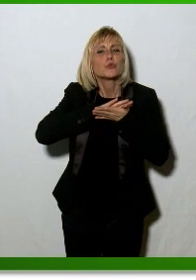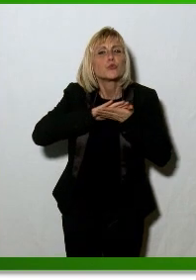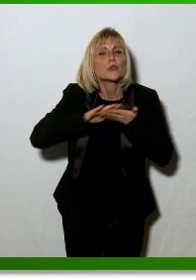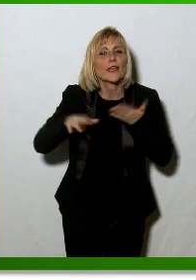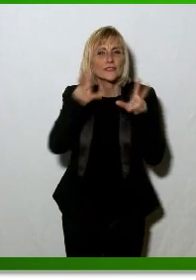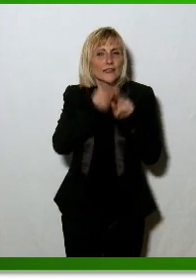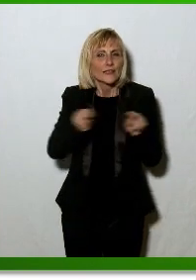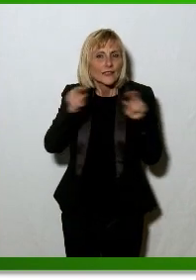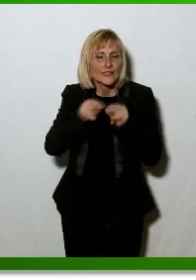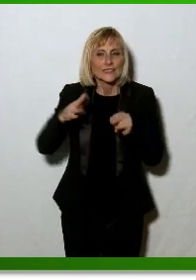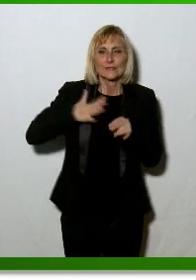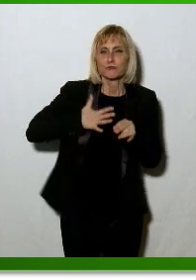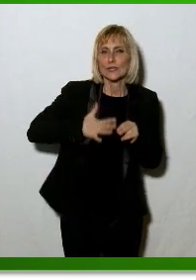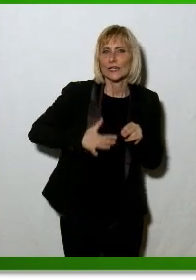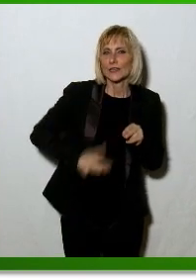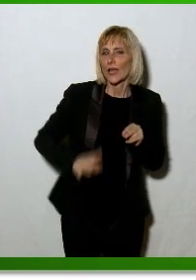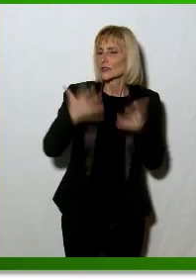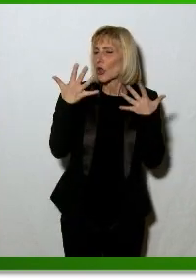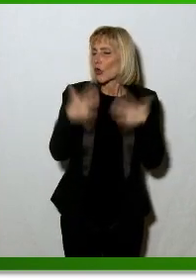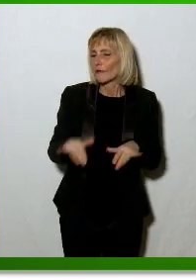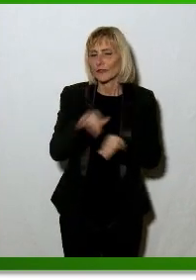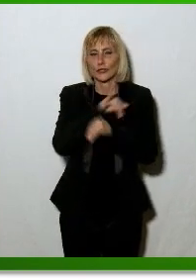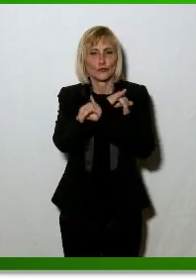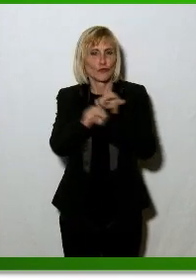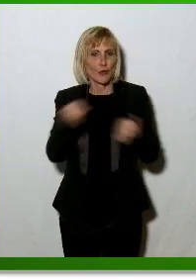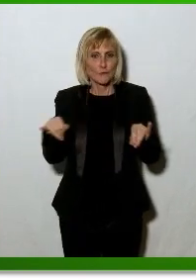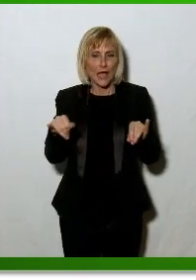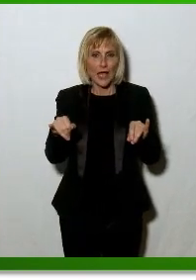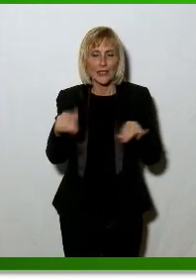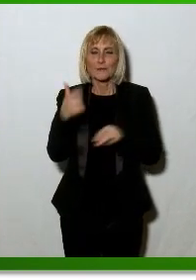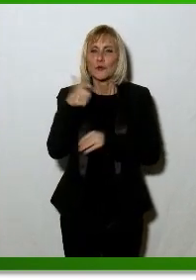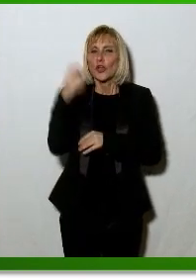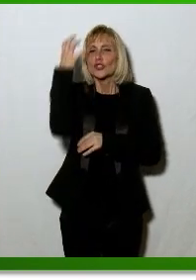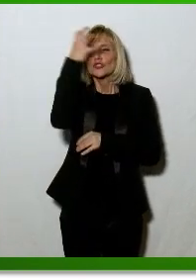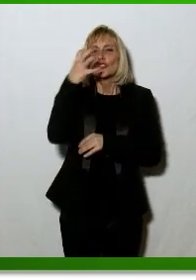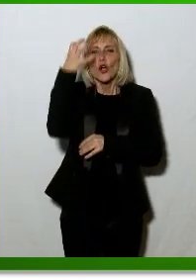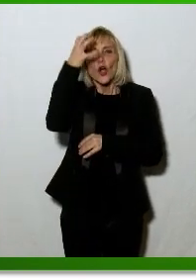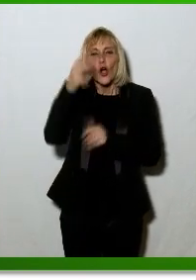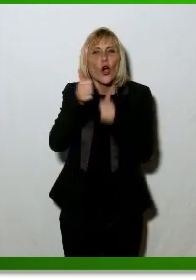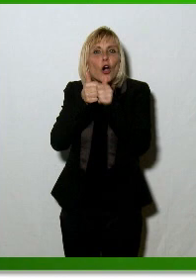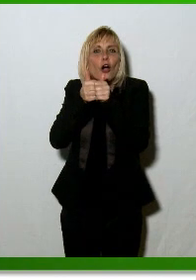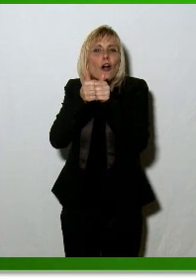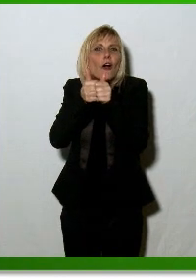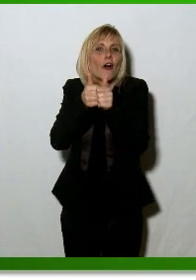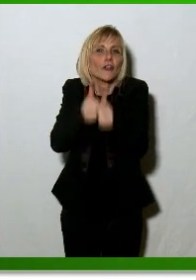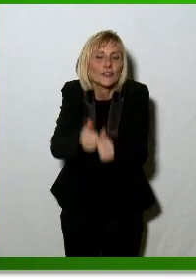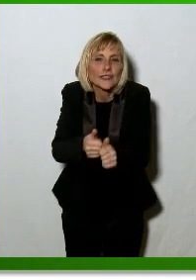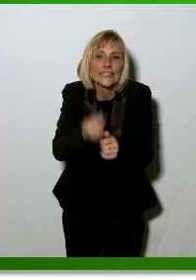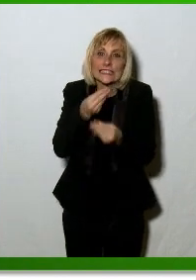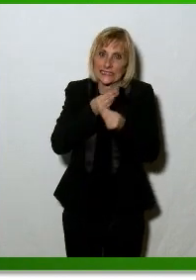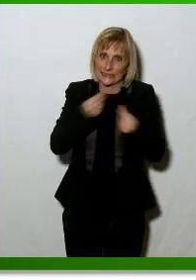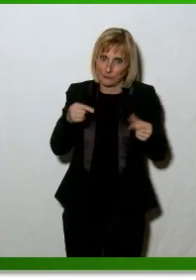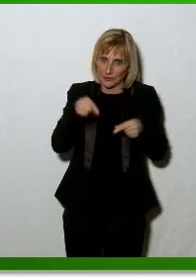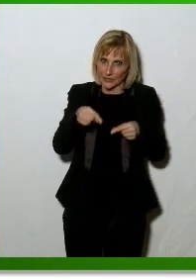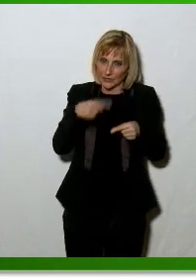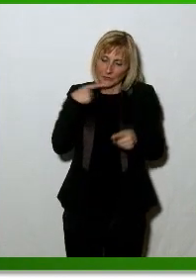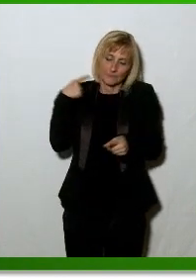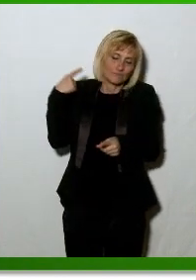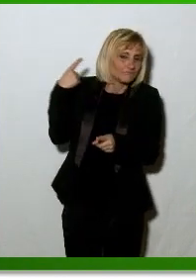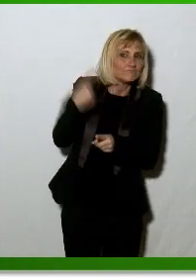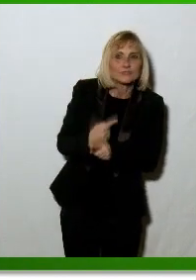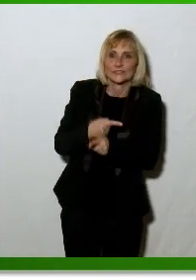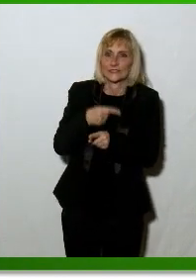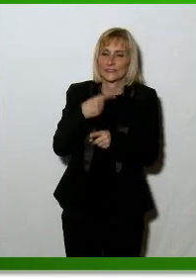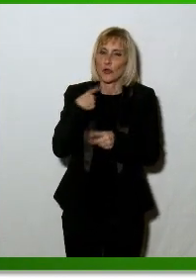speranza che non termina mai nella misura in cui si inseguono dei sogni Ecco questo spirito non mi vedrà e non ci vedrà